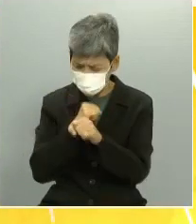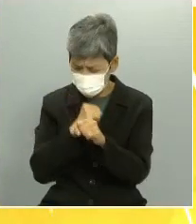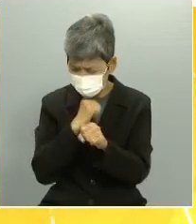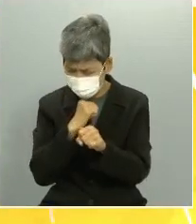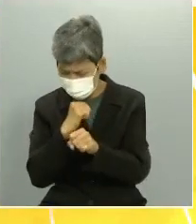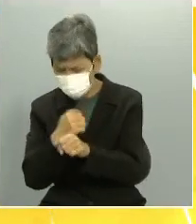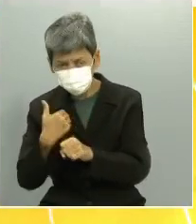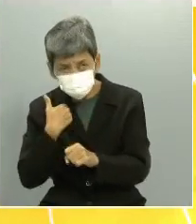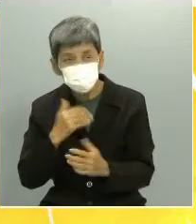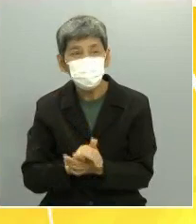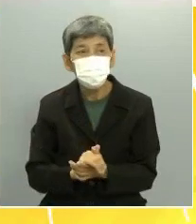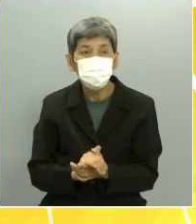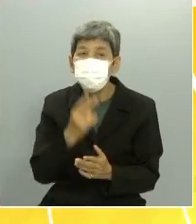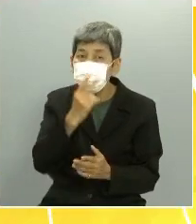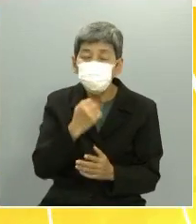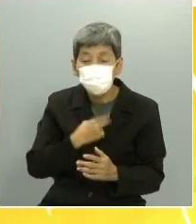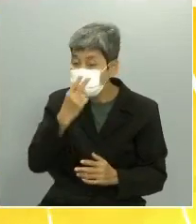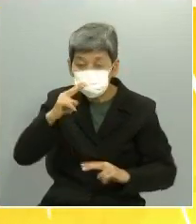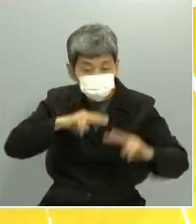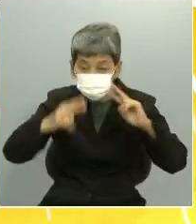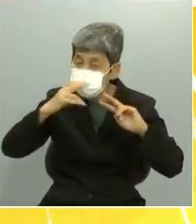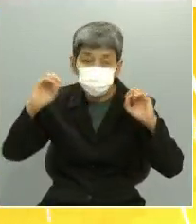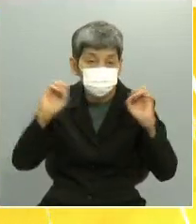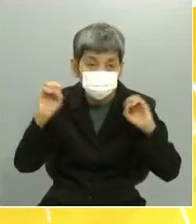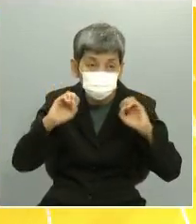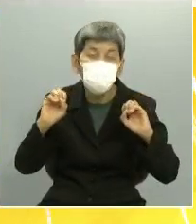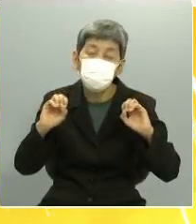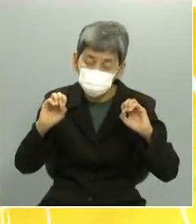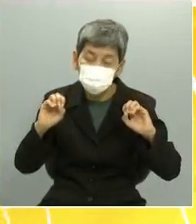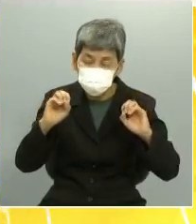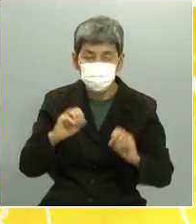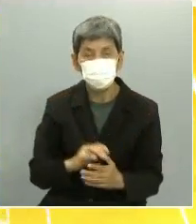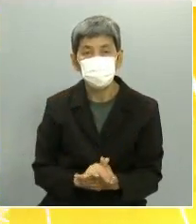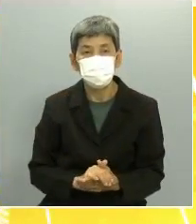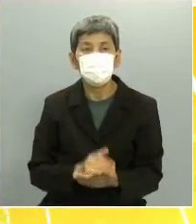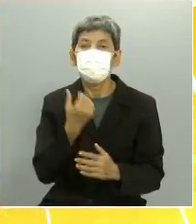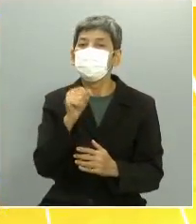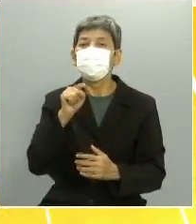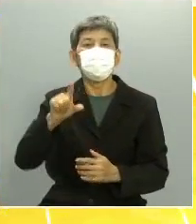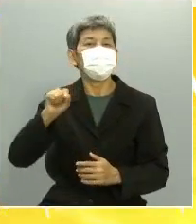ยนะแต่ก็ไม่ได้มีใครไปตรวจสอบนะ11:23 น.เพราะเห็น